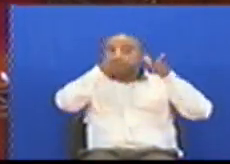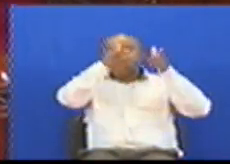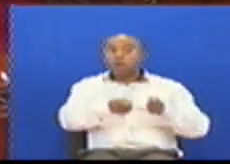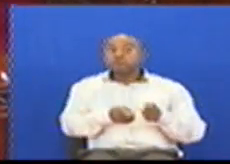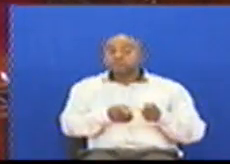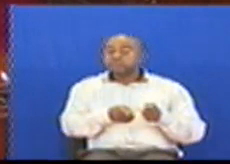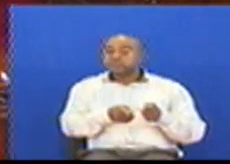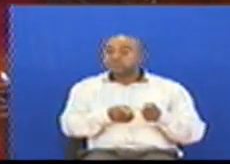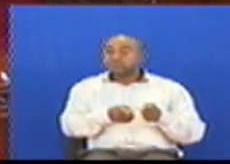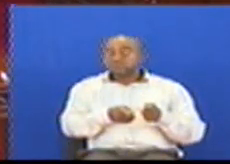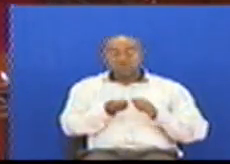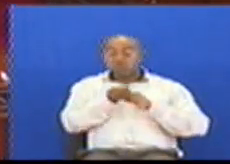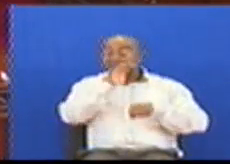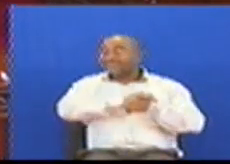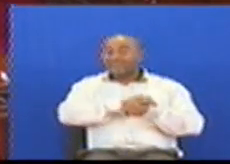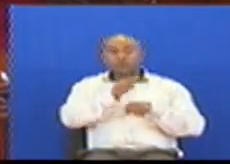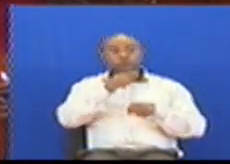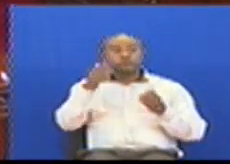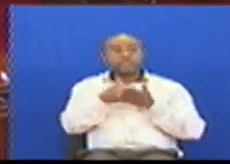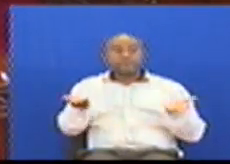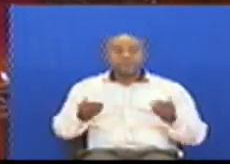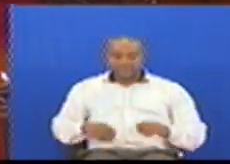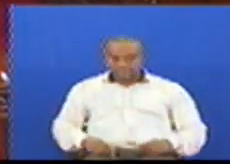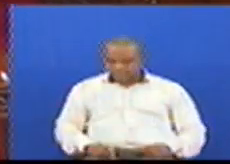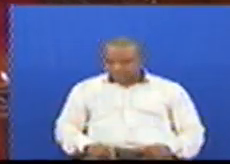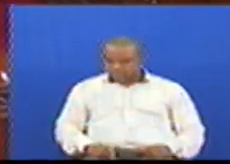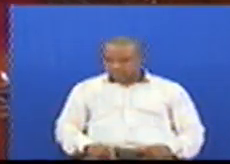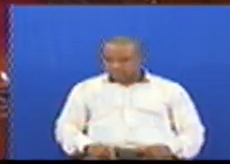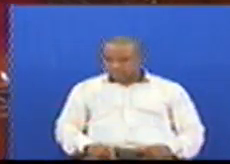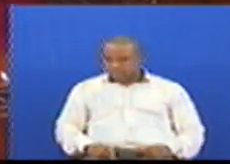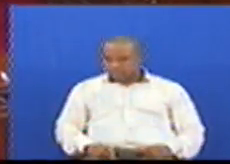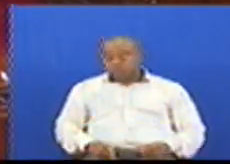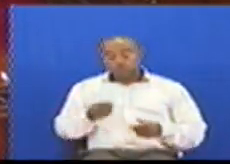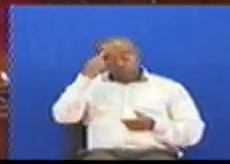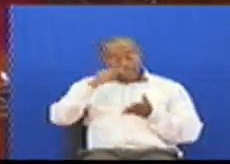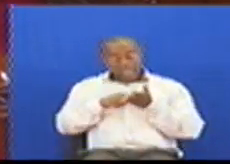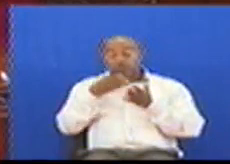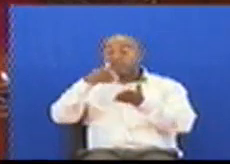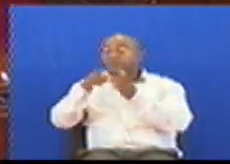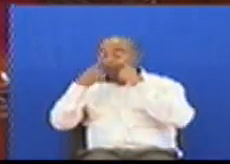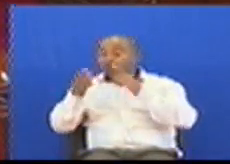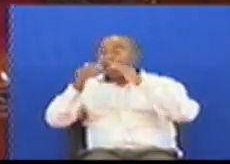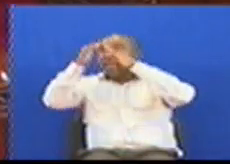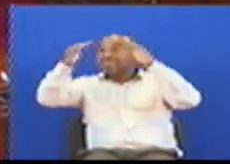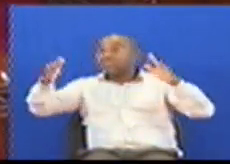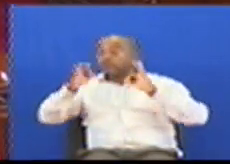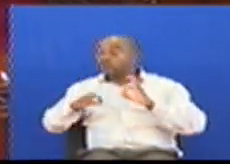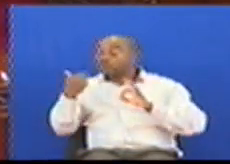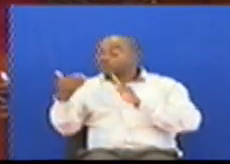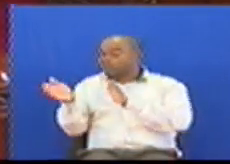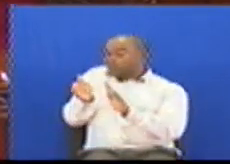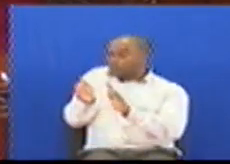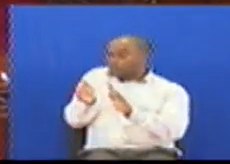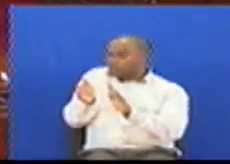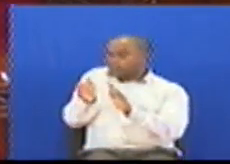Hatuna mainjinia huko halmashauri. Ndio maana unakwenda unakuta jengo limejengwa, ukiangalia upande huu limepinda,